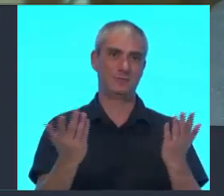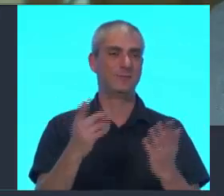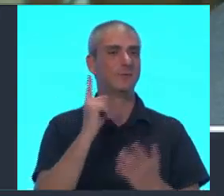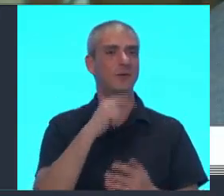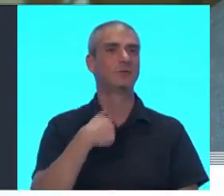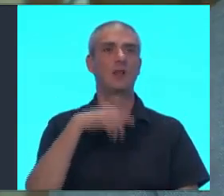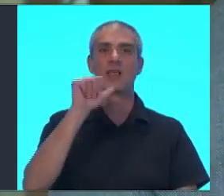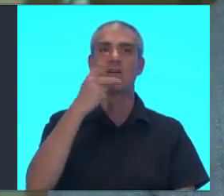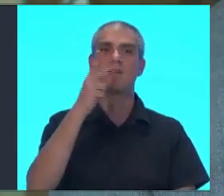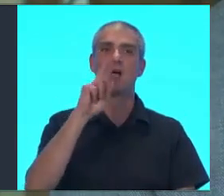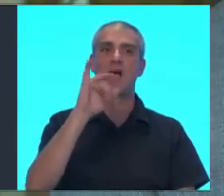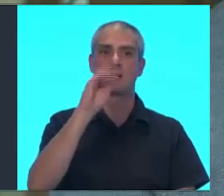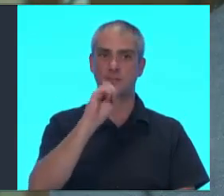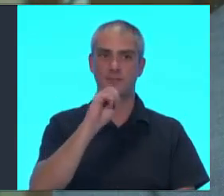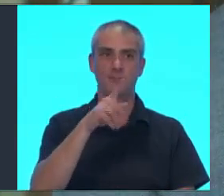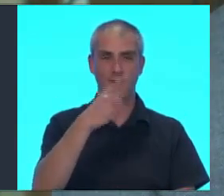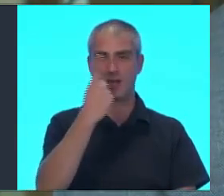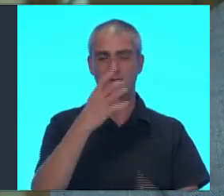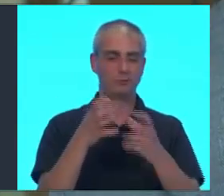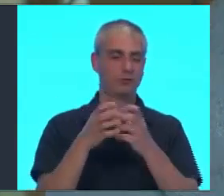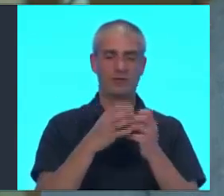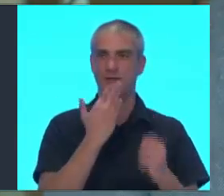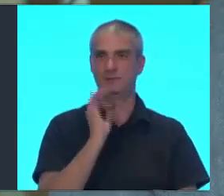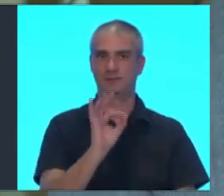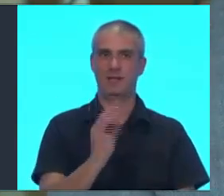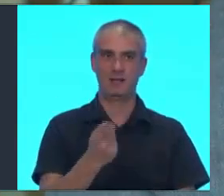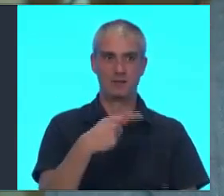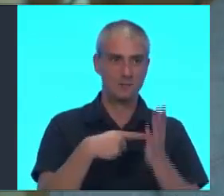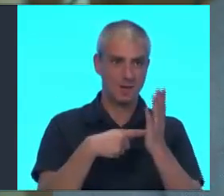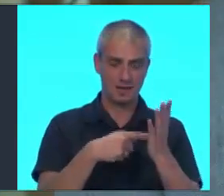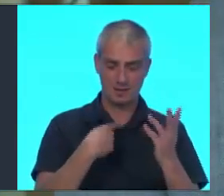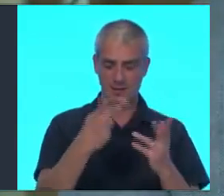Ephraim. Ephraim is a tribe in Israel. Just show you the linkage we have.